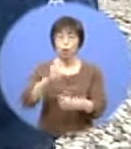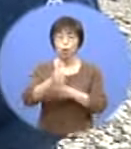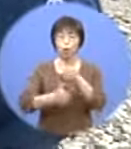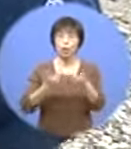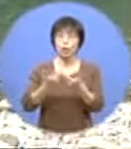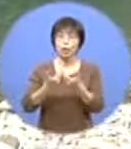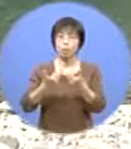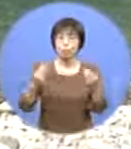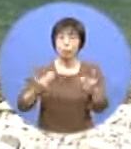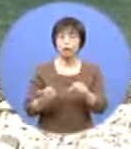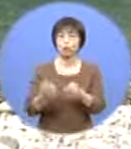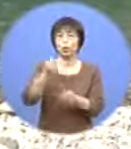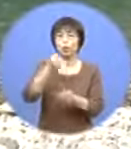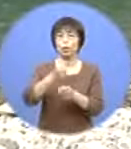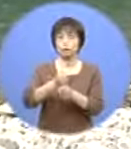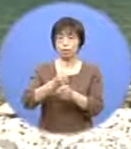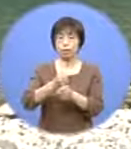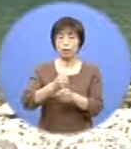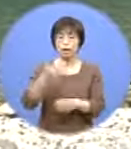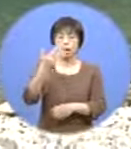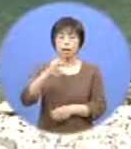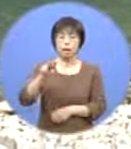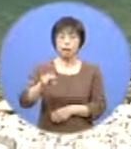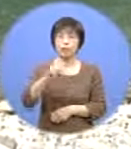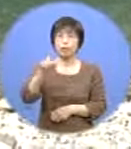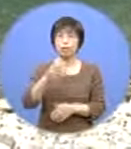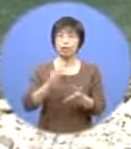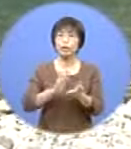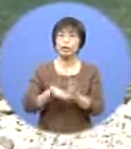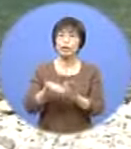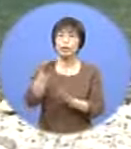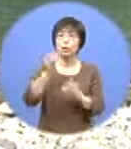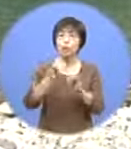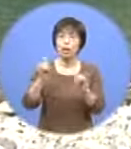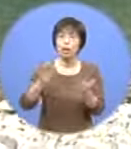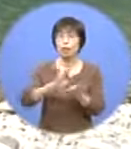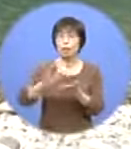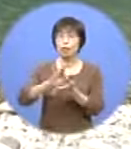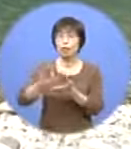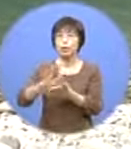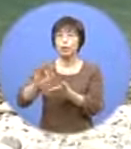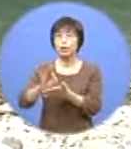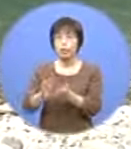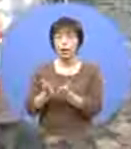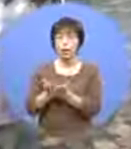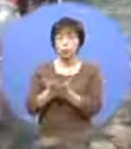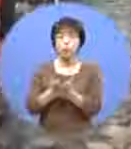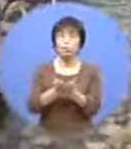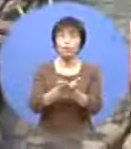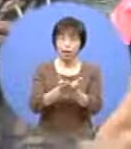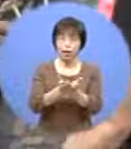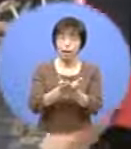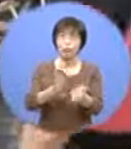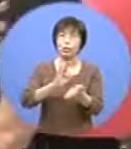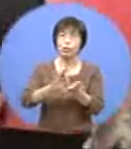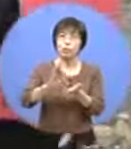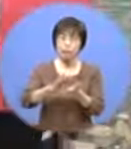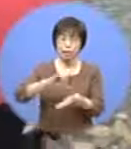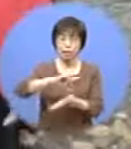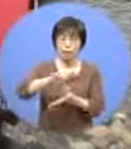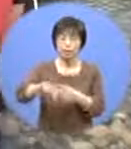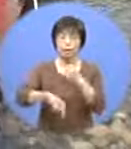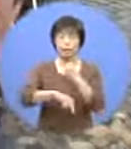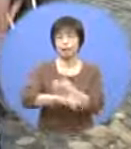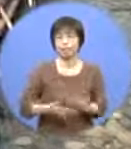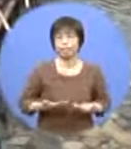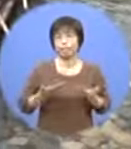ました。以来8200人以上に利用されるなど、渡し船を通じて地域に大きく貢献しました。